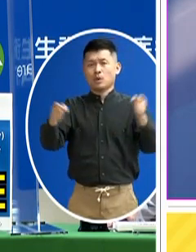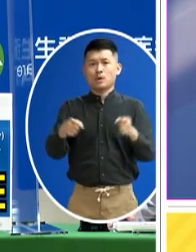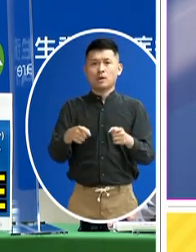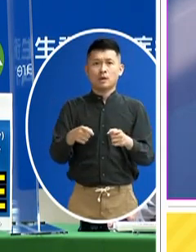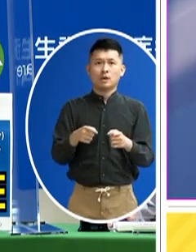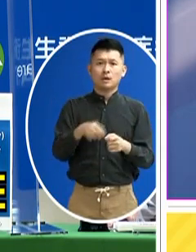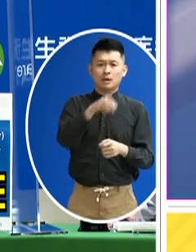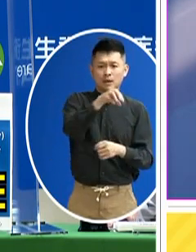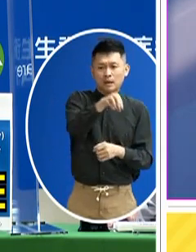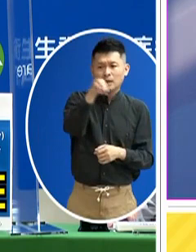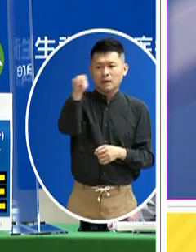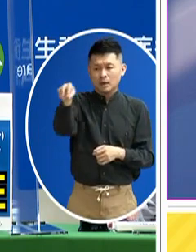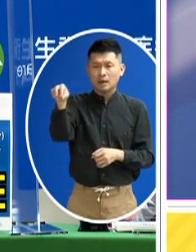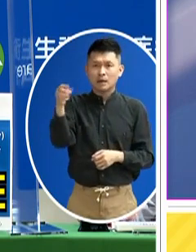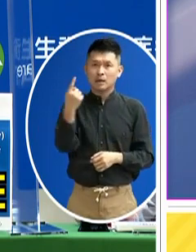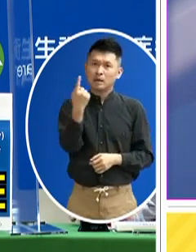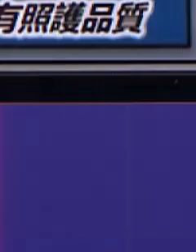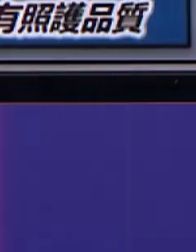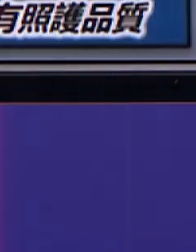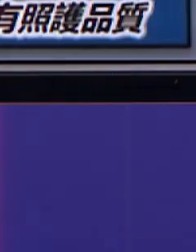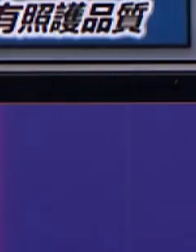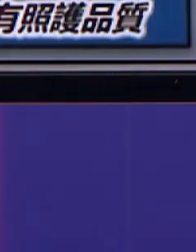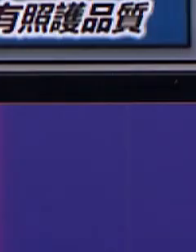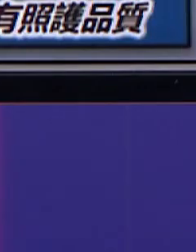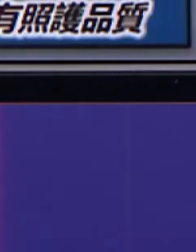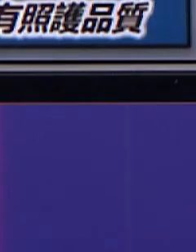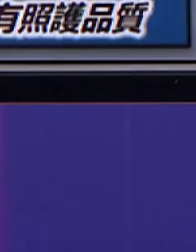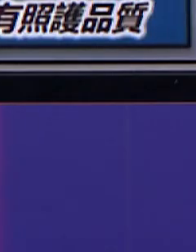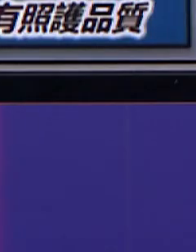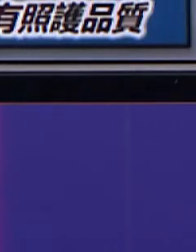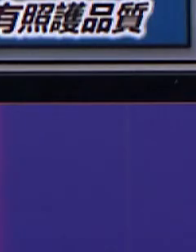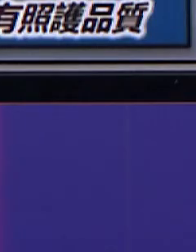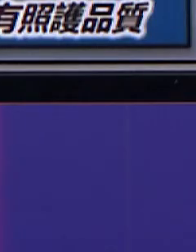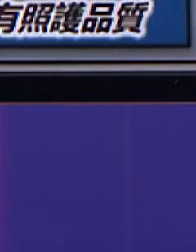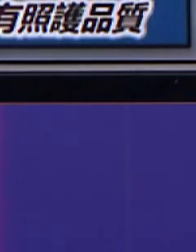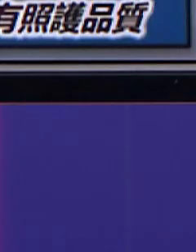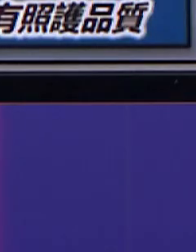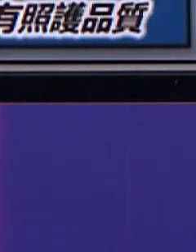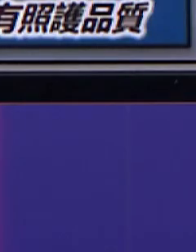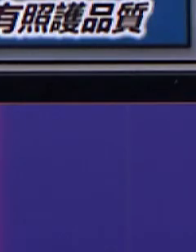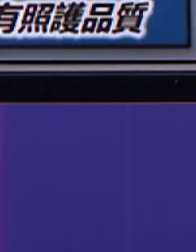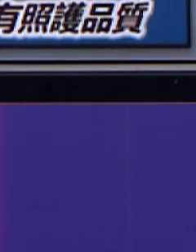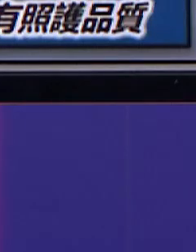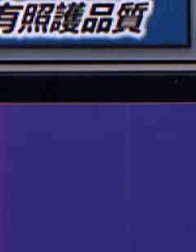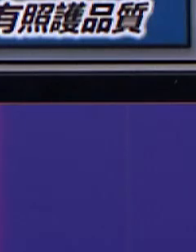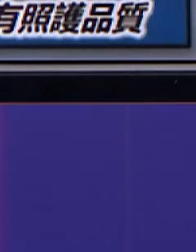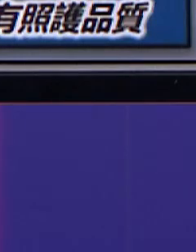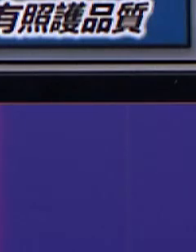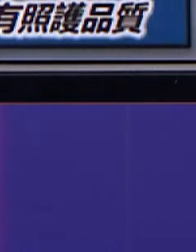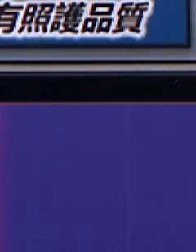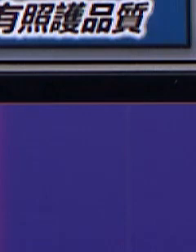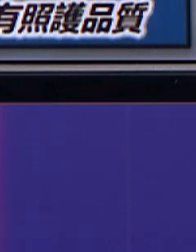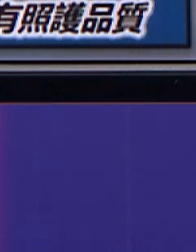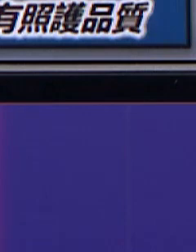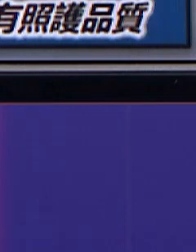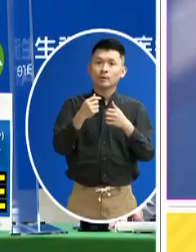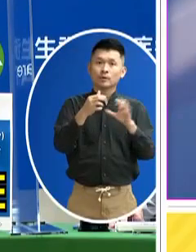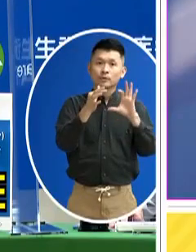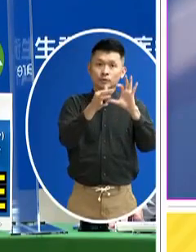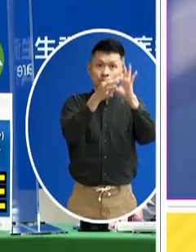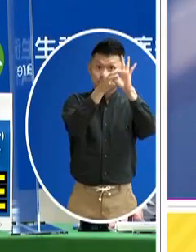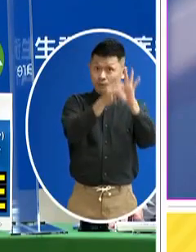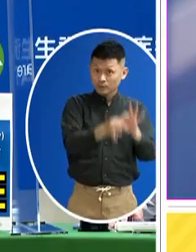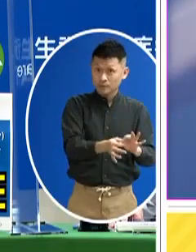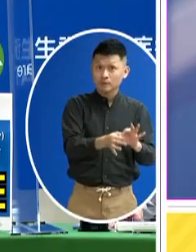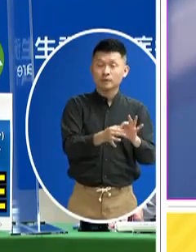够，确诊者就应该要赶快隔离，让他把身体都好， 对， 好了以后再回来工作嘛。 是。 那你为什么一定要在他还